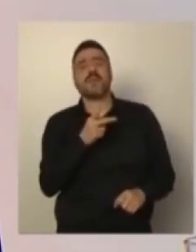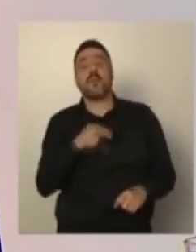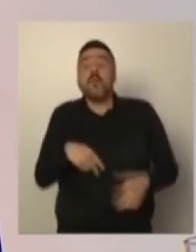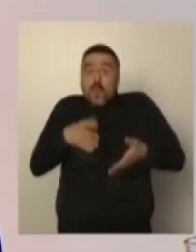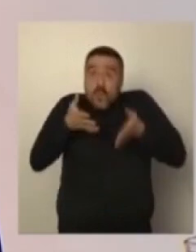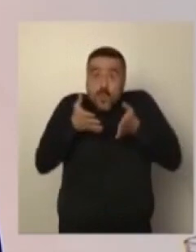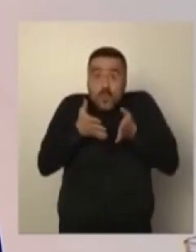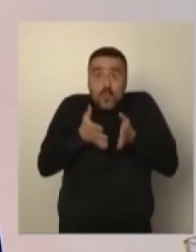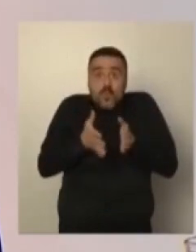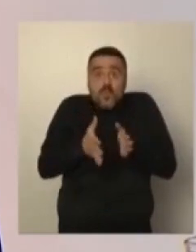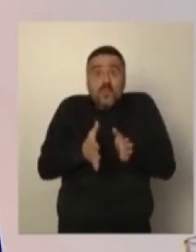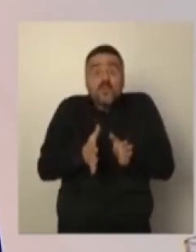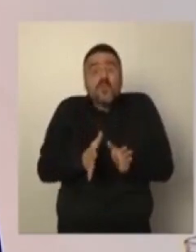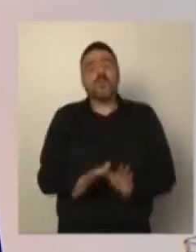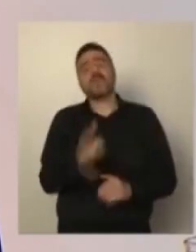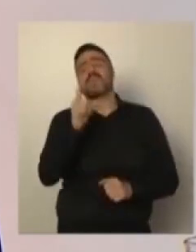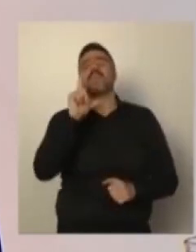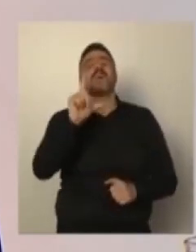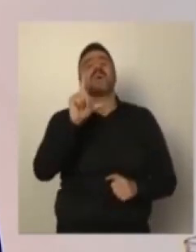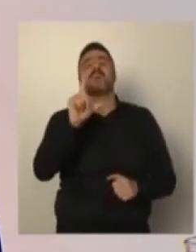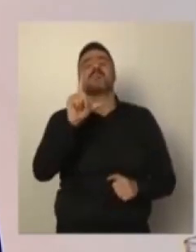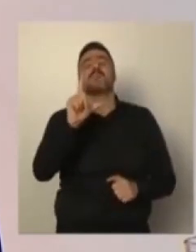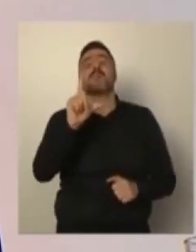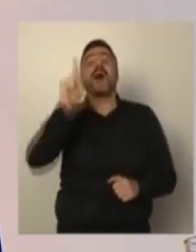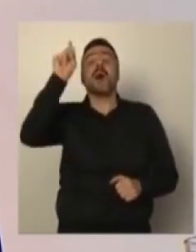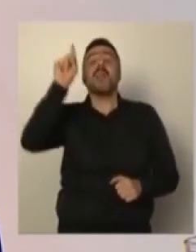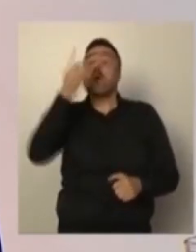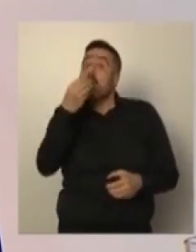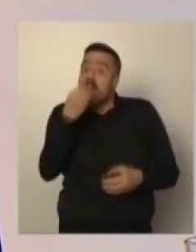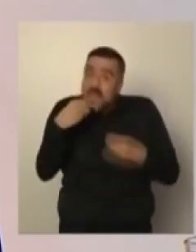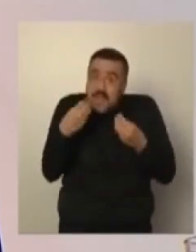gelmesine engel olmak Rabbimiz tarafından